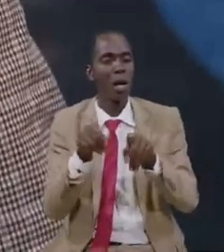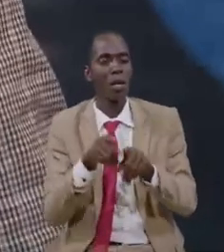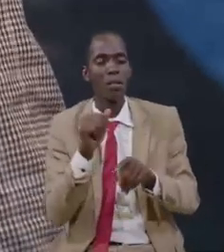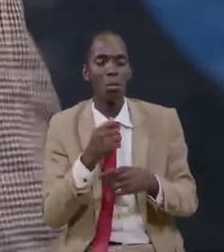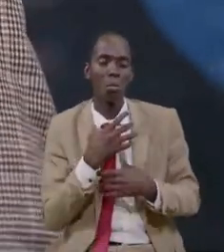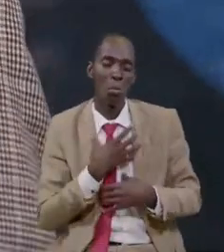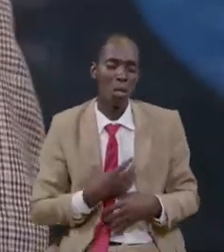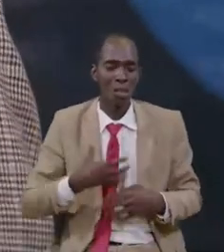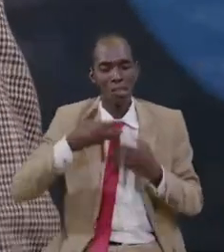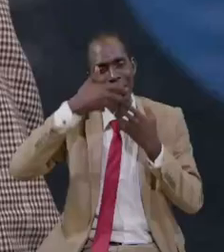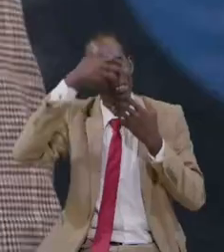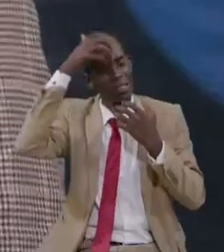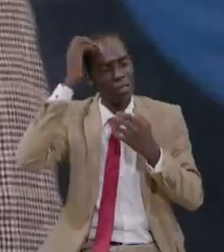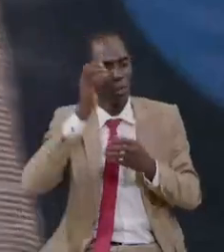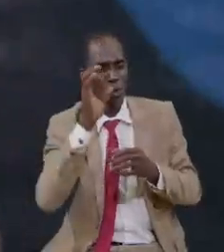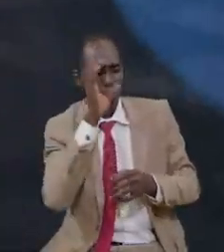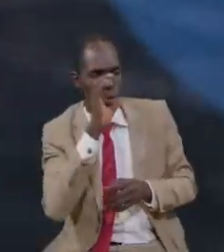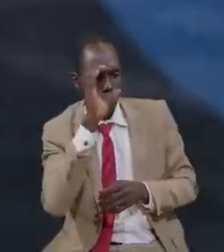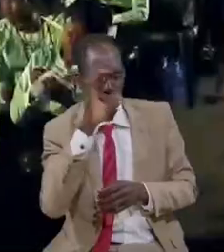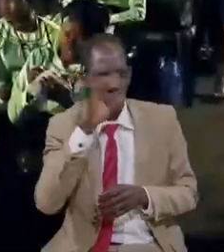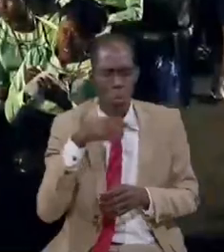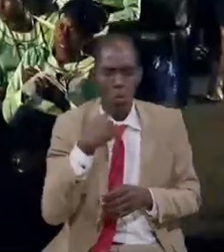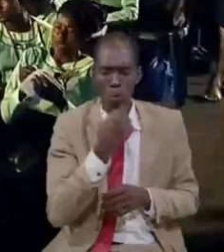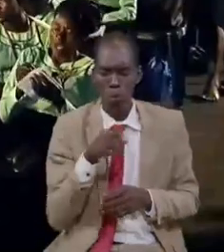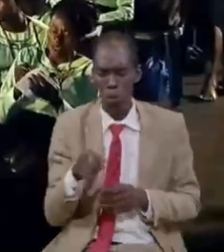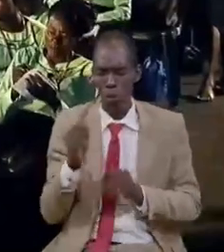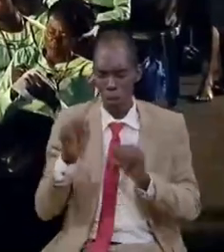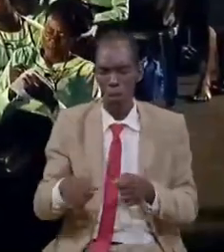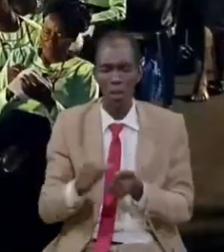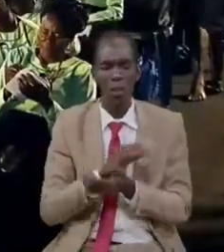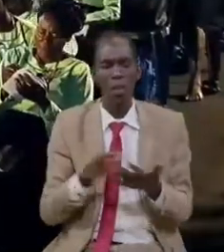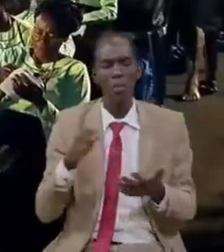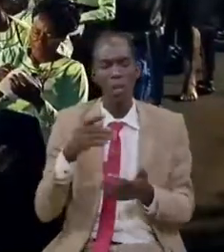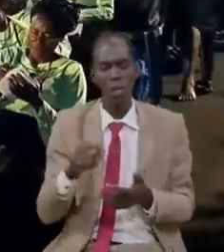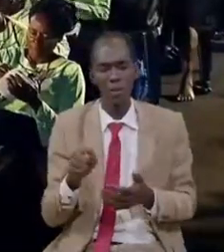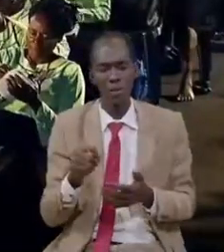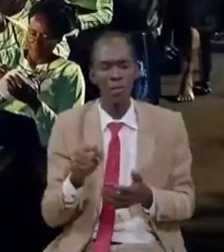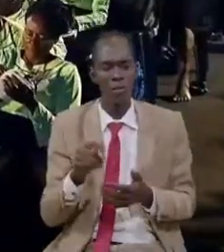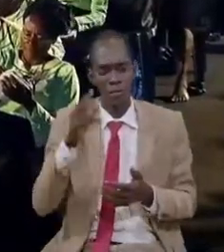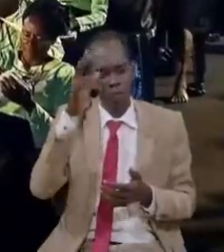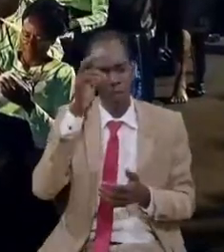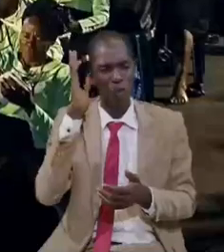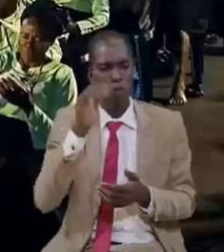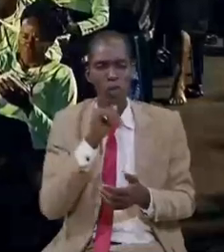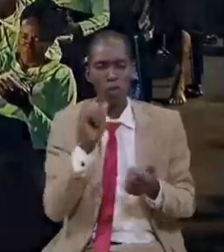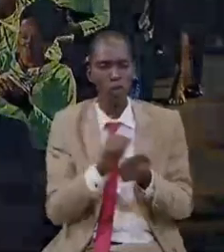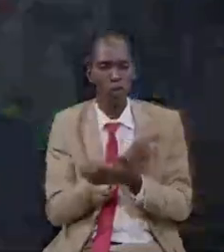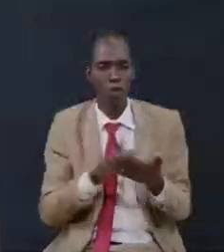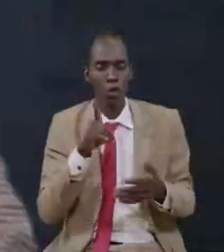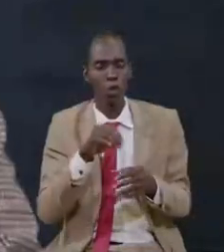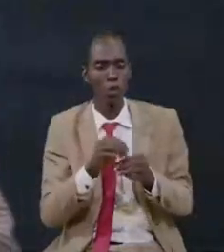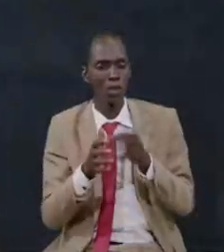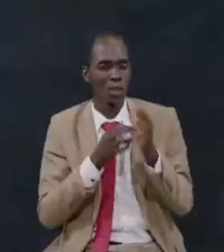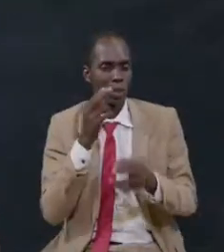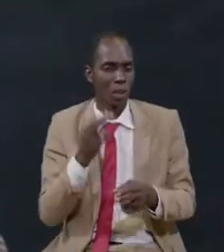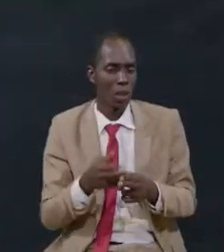cherchant. Qui va dévorer. Il ne va pas te dévorer. Le Seigneur va te racheter. Il va